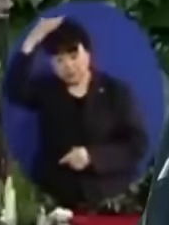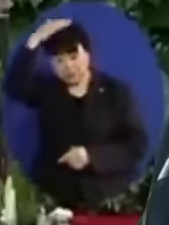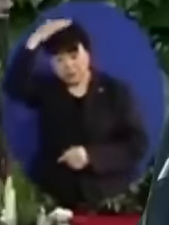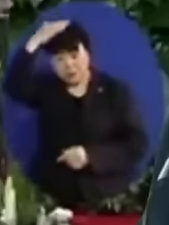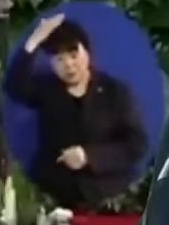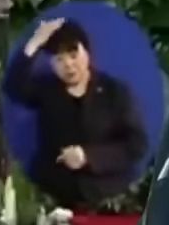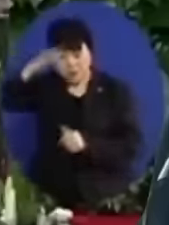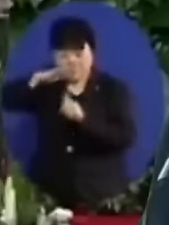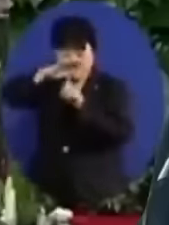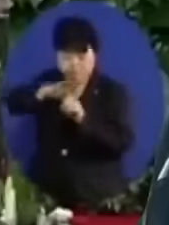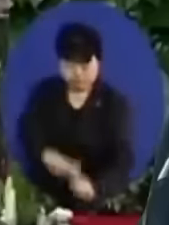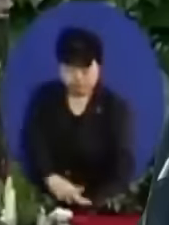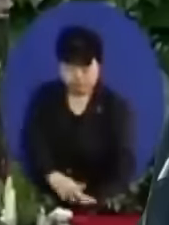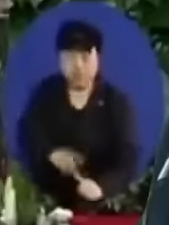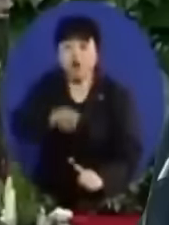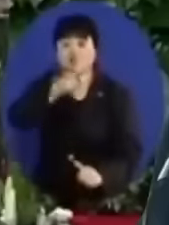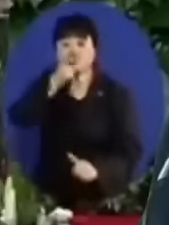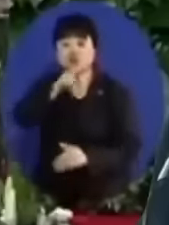눌러가지고 물속에